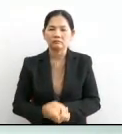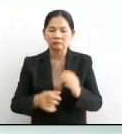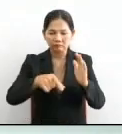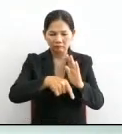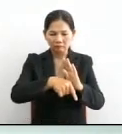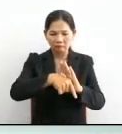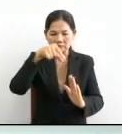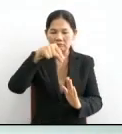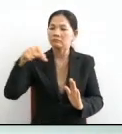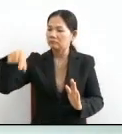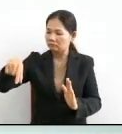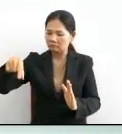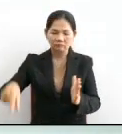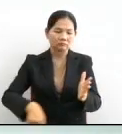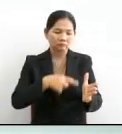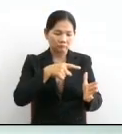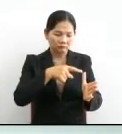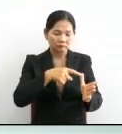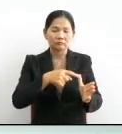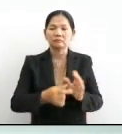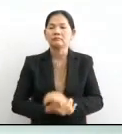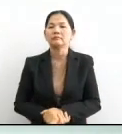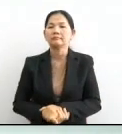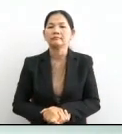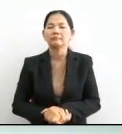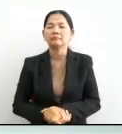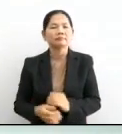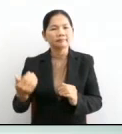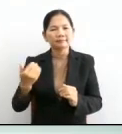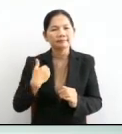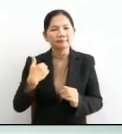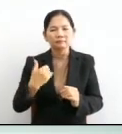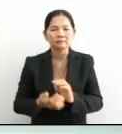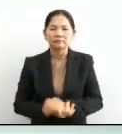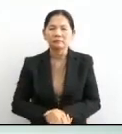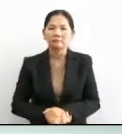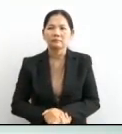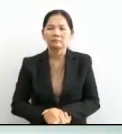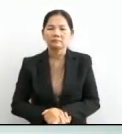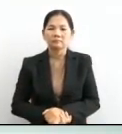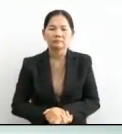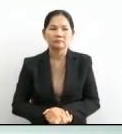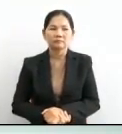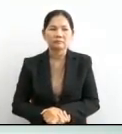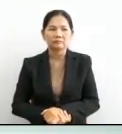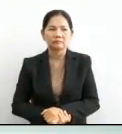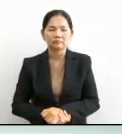cả chà chẳng ta miên ấy khá tớ chà